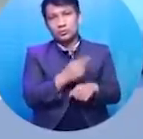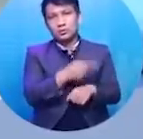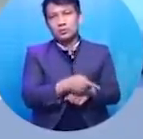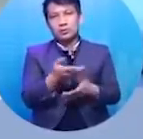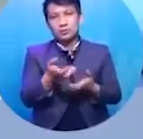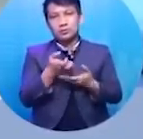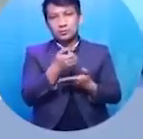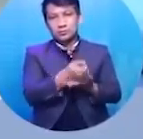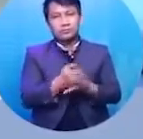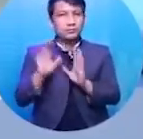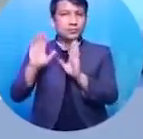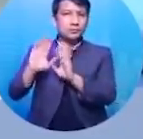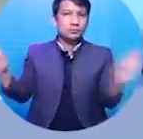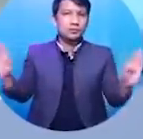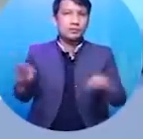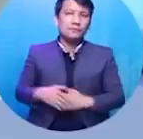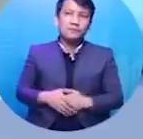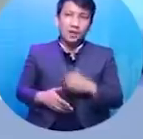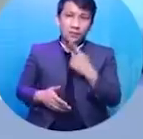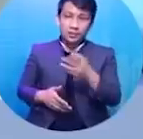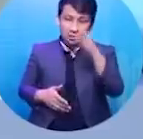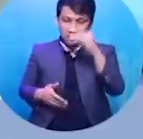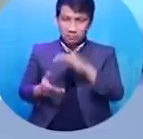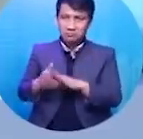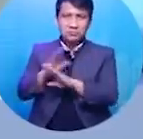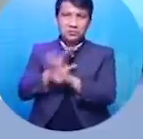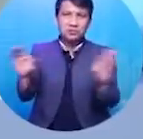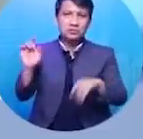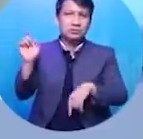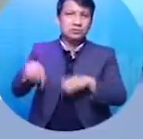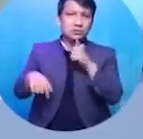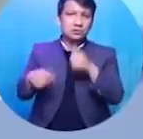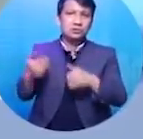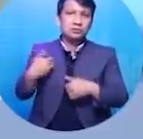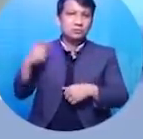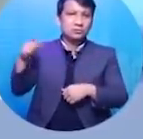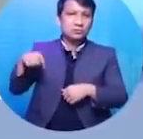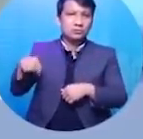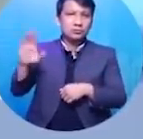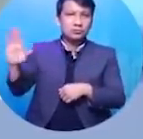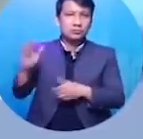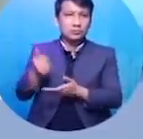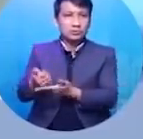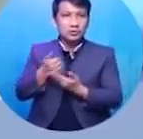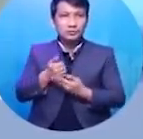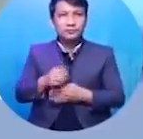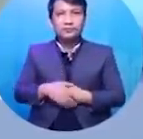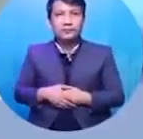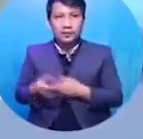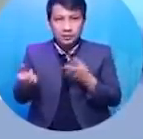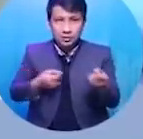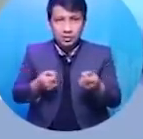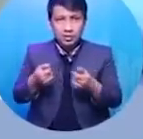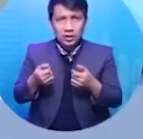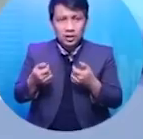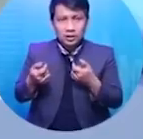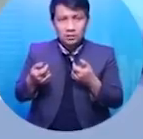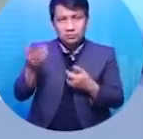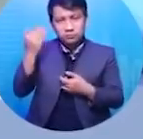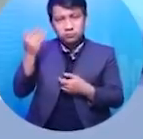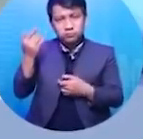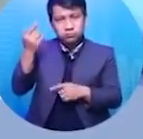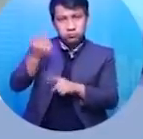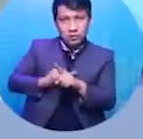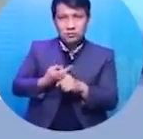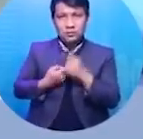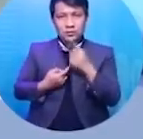eh. Tama na, tama na. Huwag na, huwag na. Hindi ko na kailangan na tulong mo. Sir, sige, masyado. Masyado na ginagawa mo sa akin. Halos isang buwan